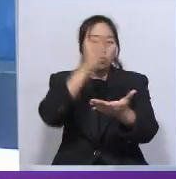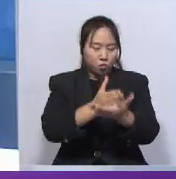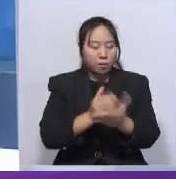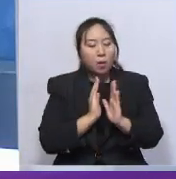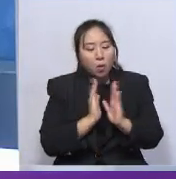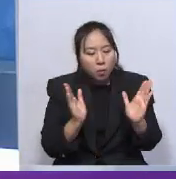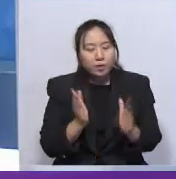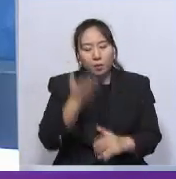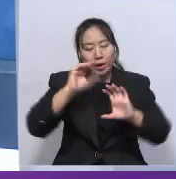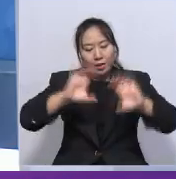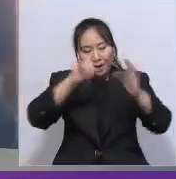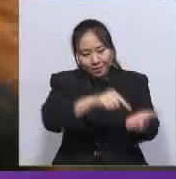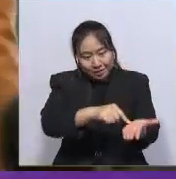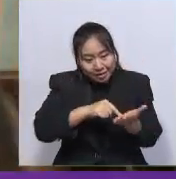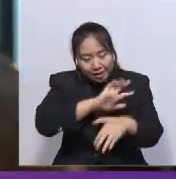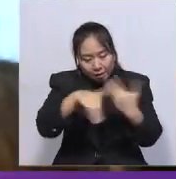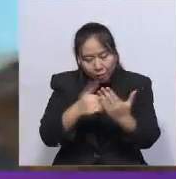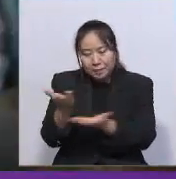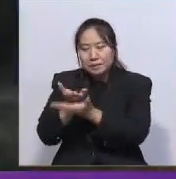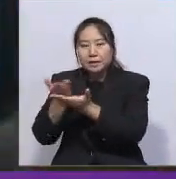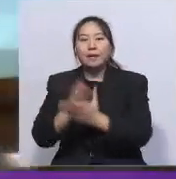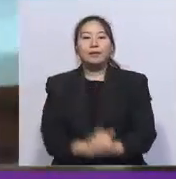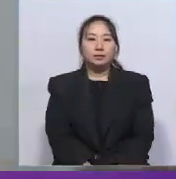ารณาทั้งหมดครับ